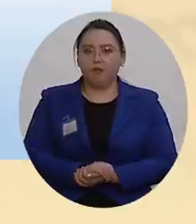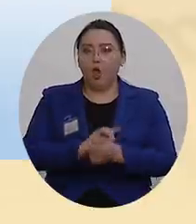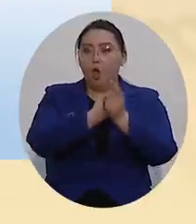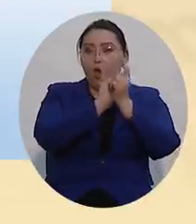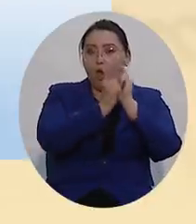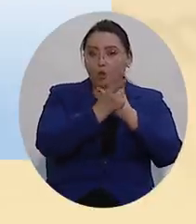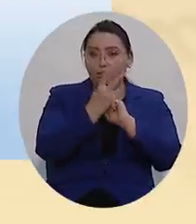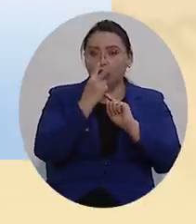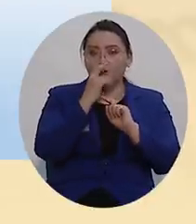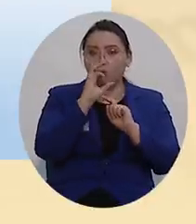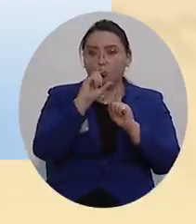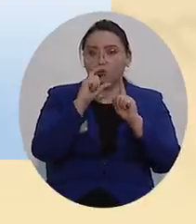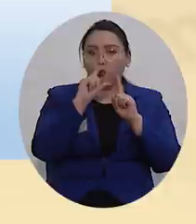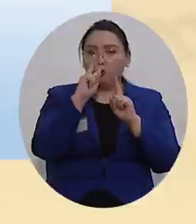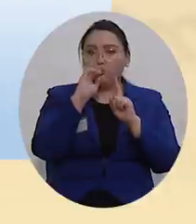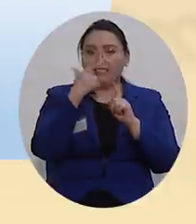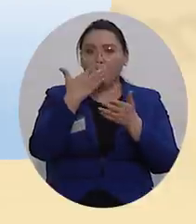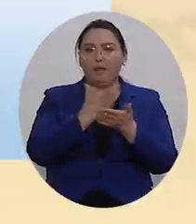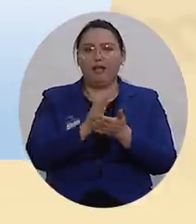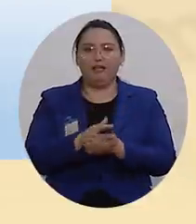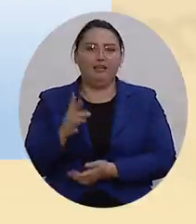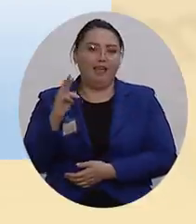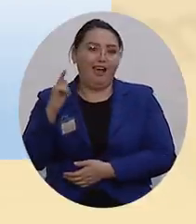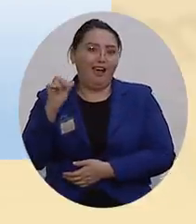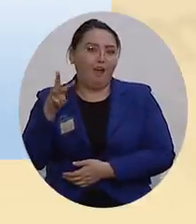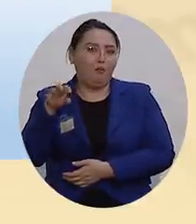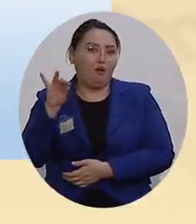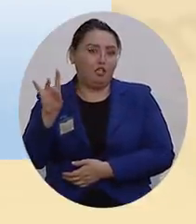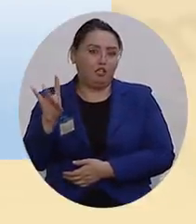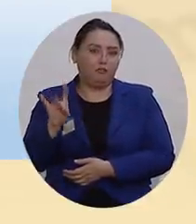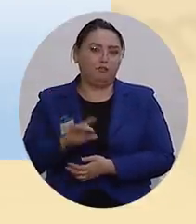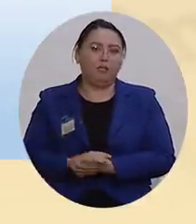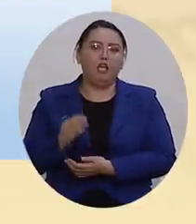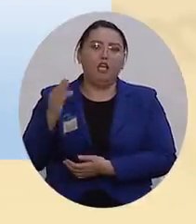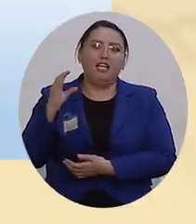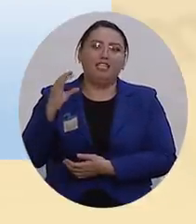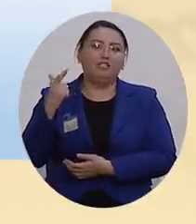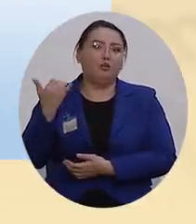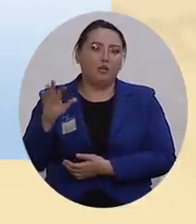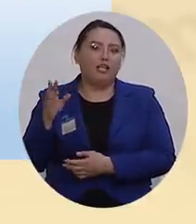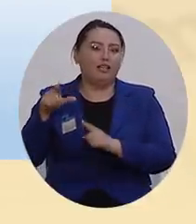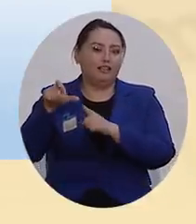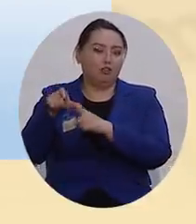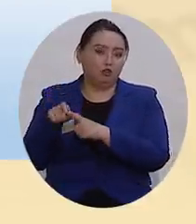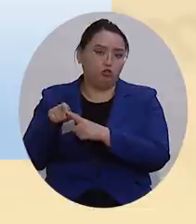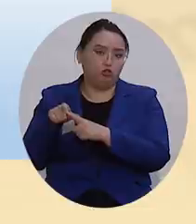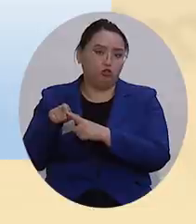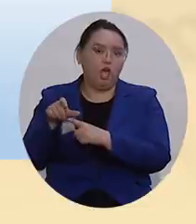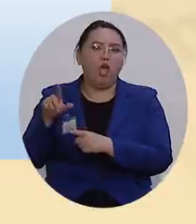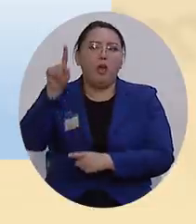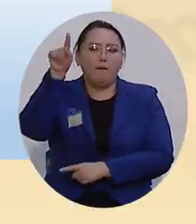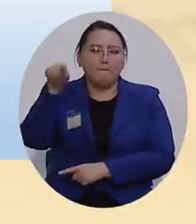хувилгч үсэг. За, Игаан болор эсхи, эшгүй дагуур. За, эдгээр дагуурыг залгахад бид